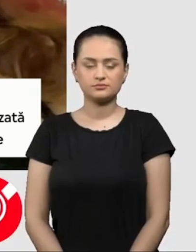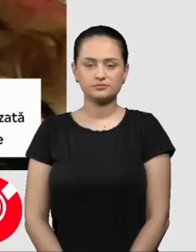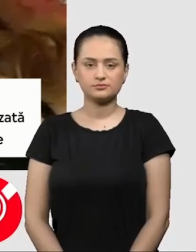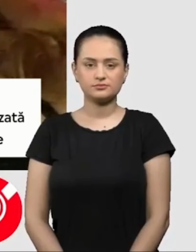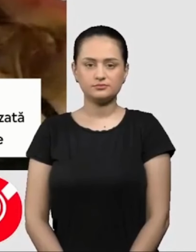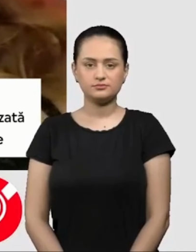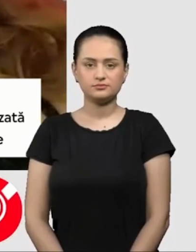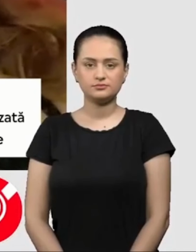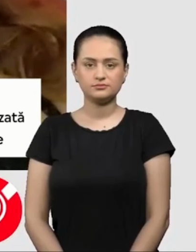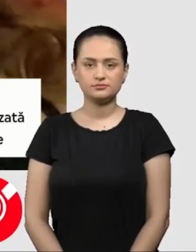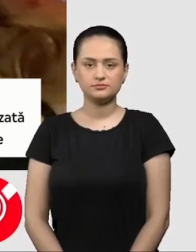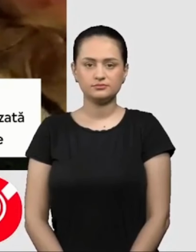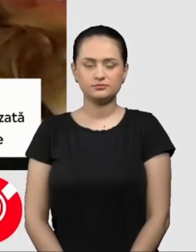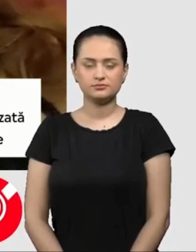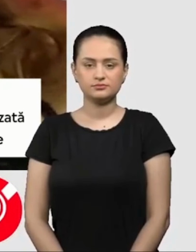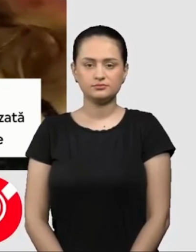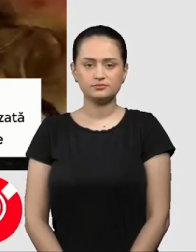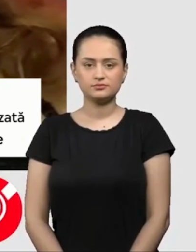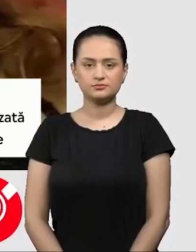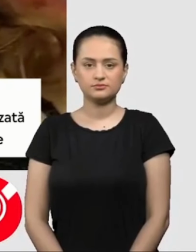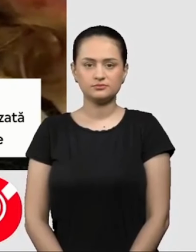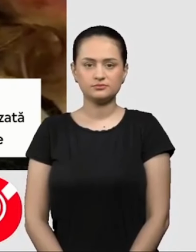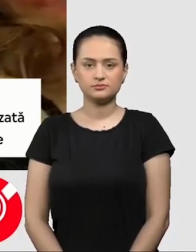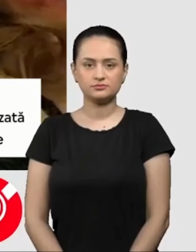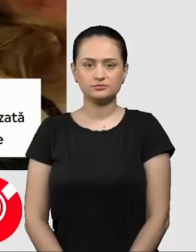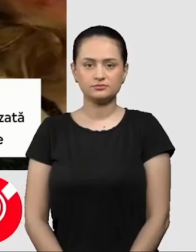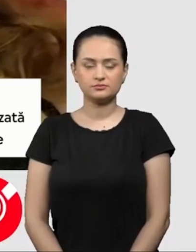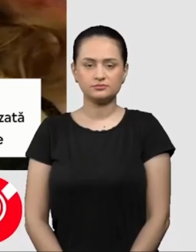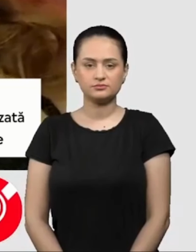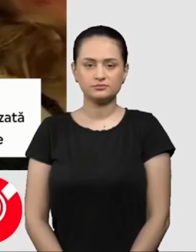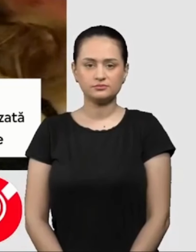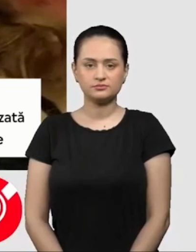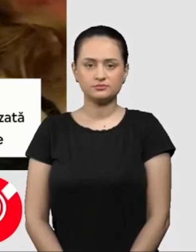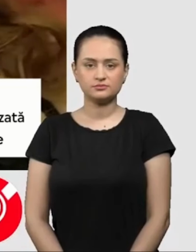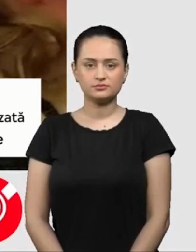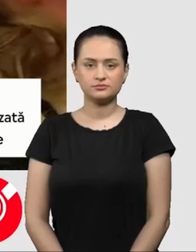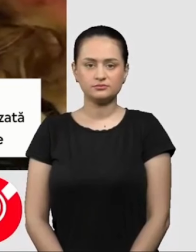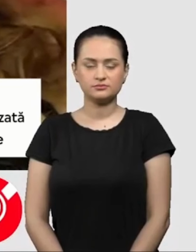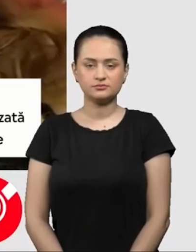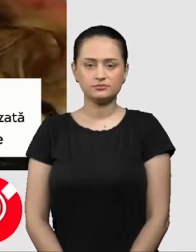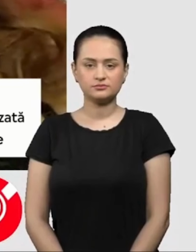îndrumare, așa că vă mulțumesc tare mult pentru mesajul moralizator și pentru povestea frumoasă pe care